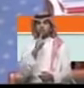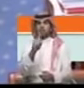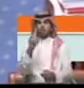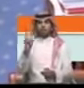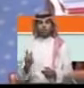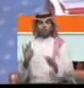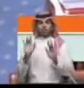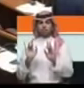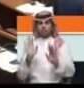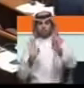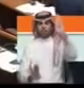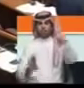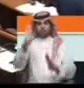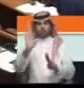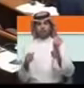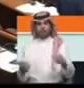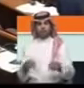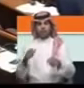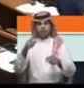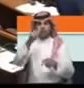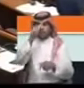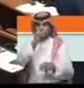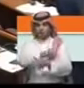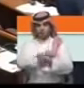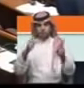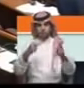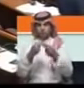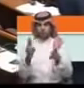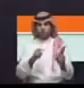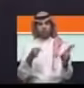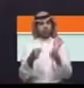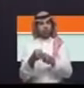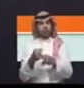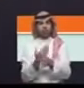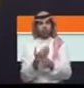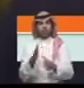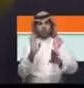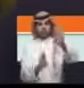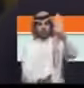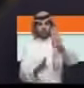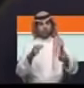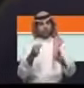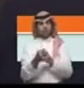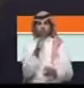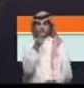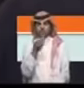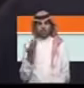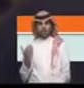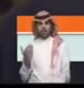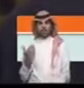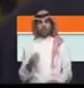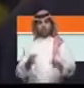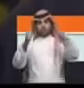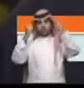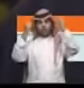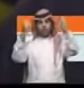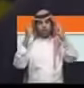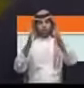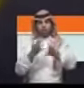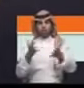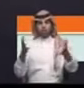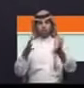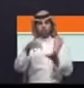مقعدا، لكن المعارضين الذين رفضوا الاتفاق مع اليونان قاطعوا التصويت الذي جرى يوم الجمعة، وتظاهر مئات